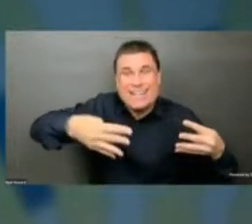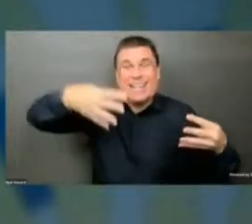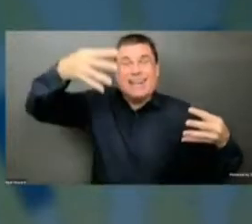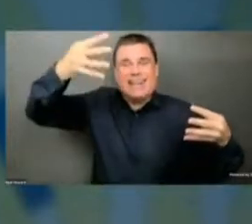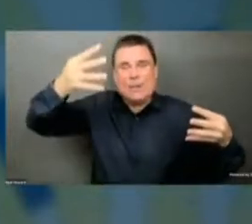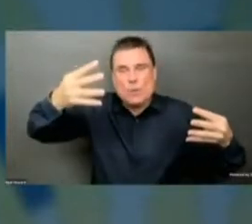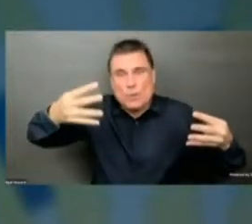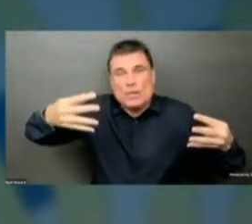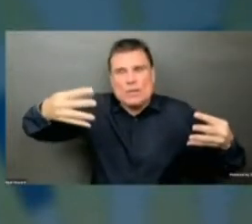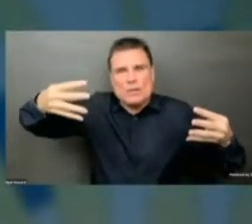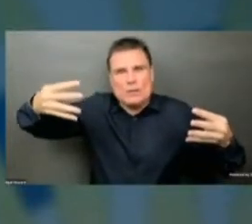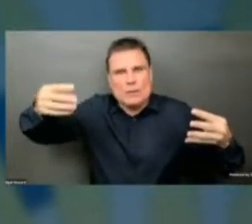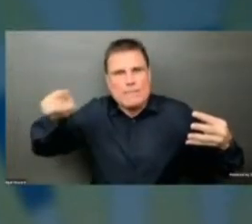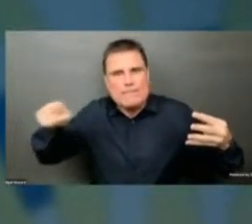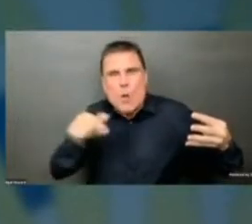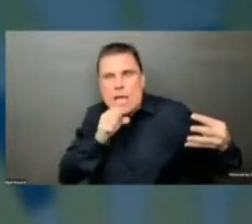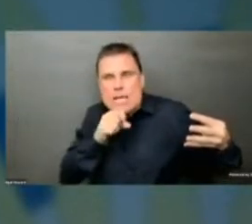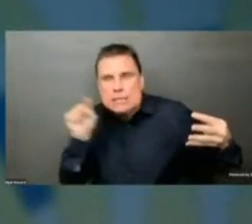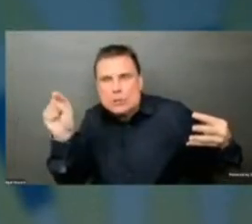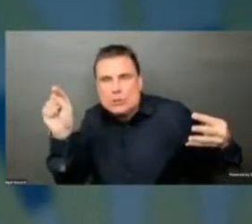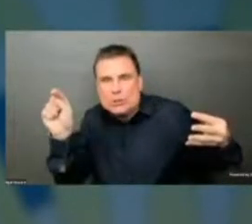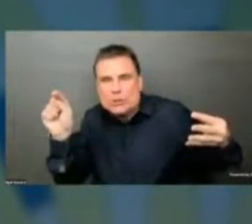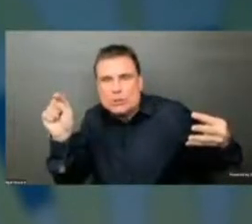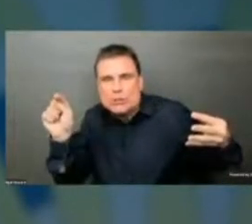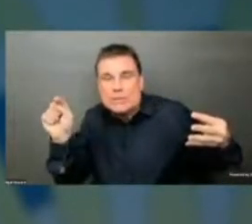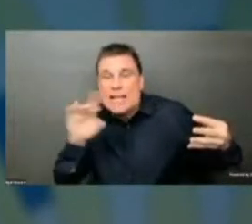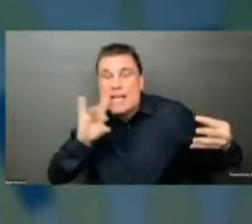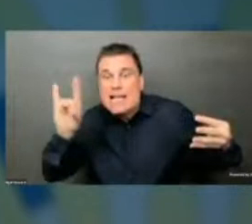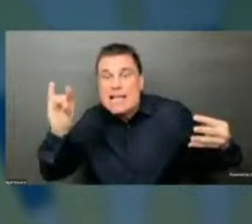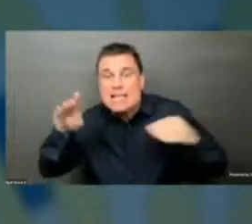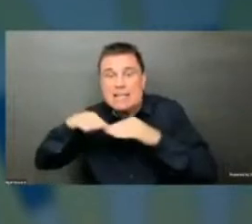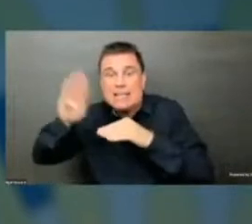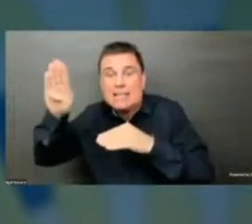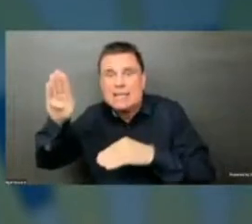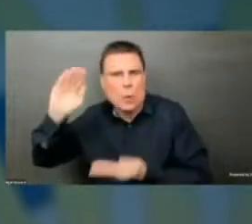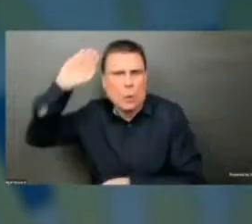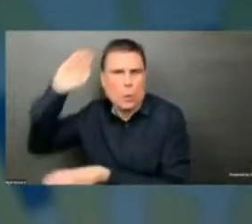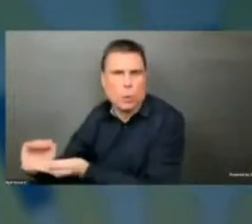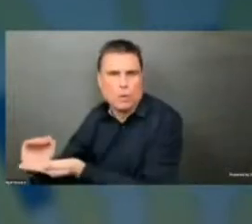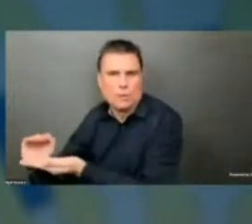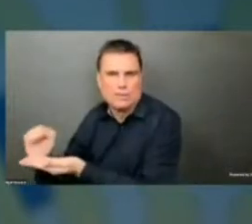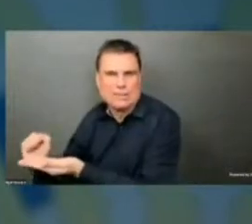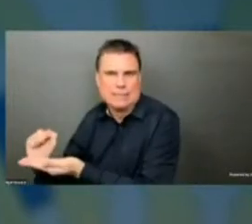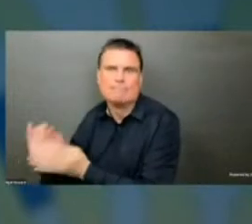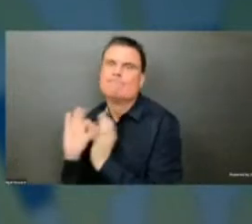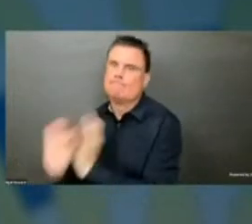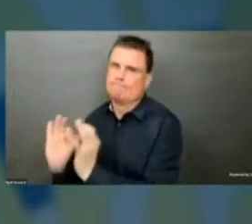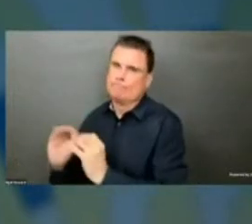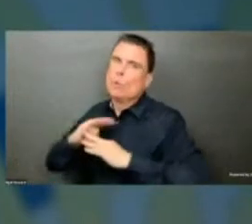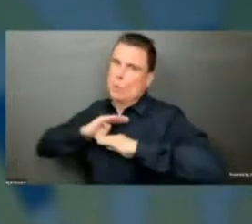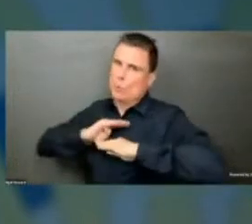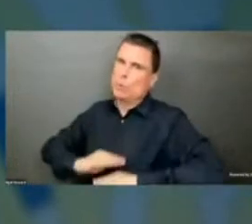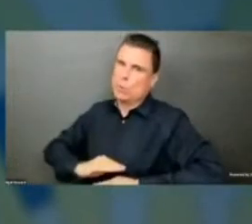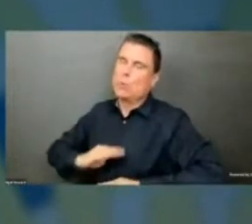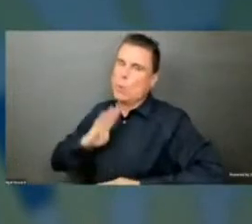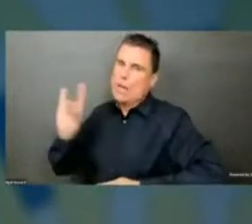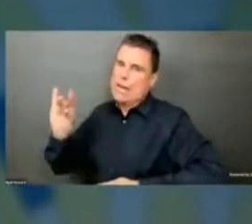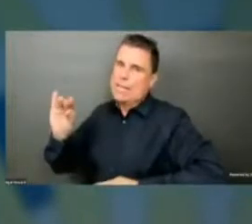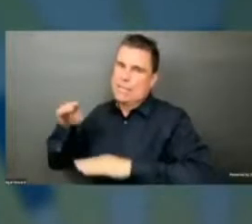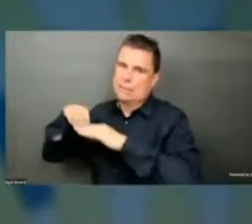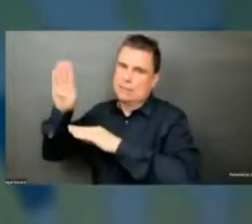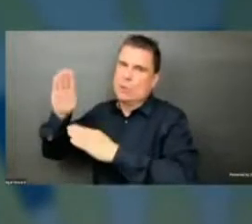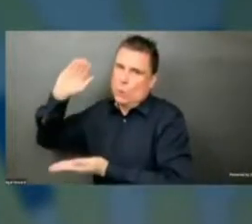people over age 80. And that is 所 very 以他说这 gratifying for 个 us as 80 岁 it 以 reflects 上的 the 真的 protection 是 that we've been 虽 able to 然这个 provide